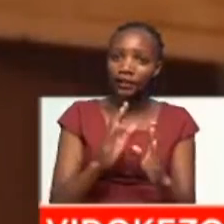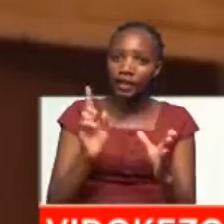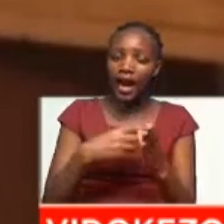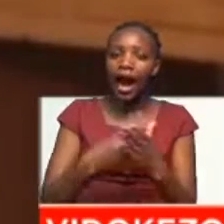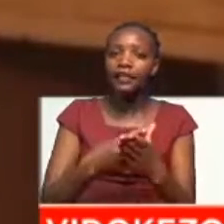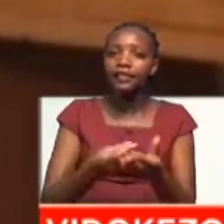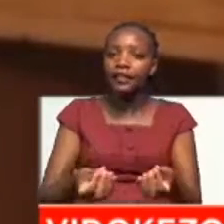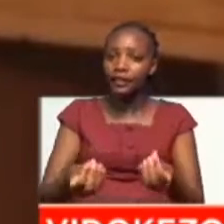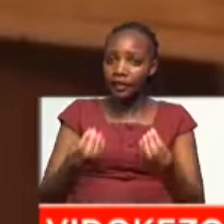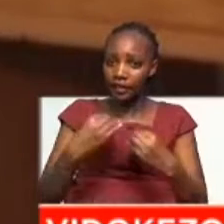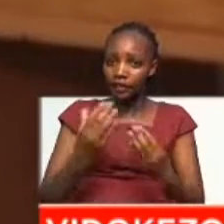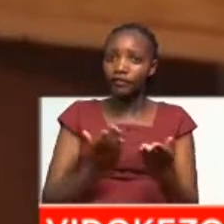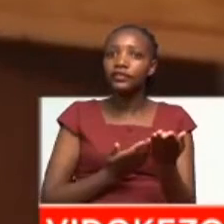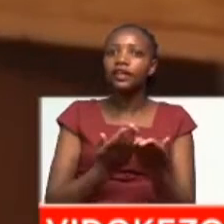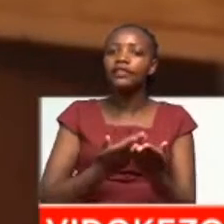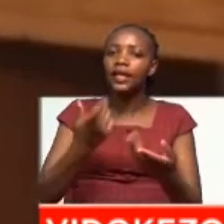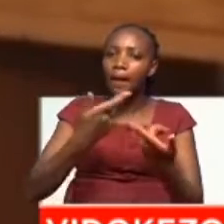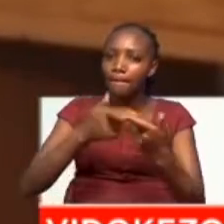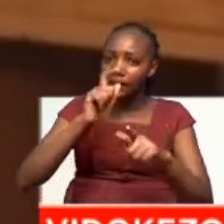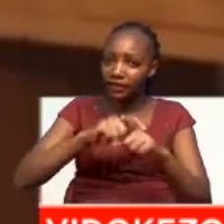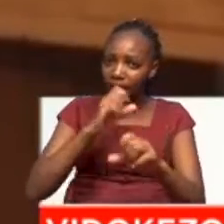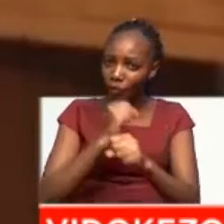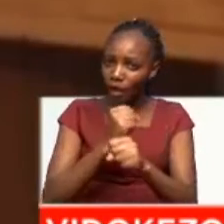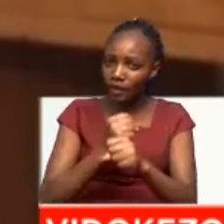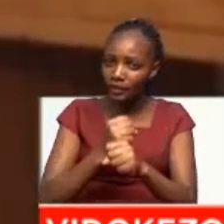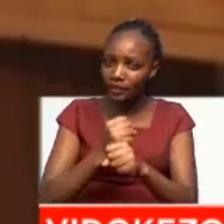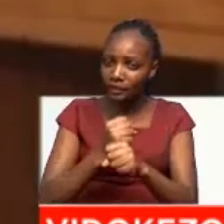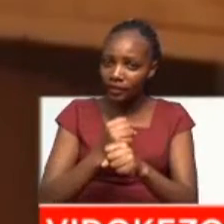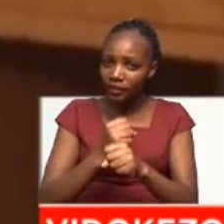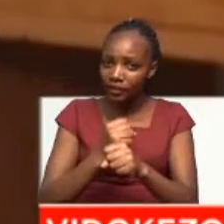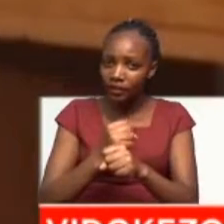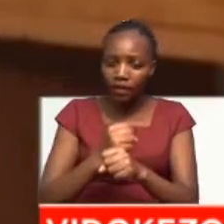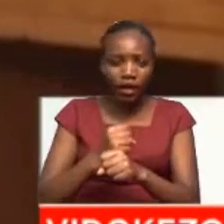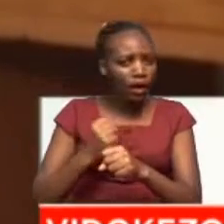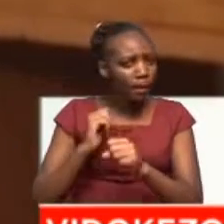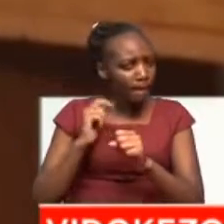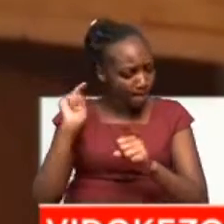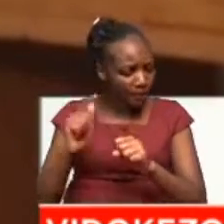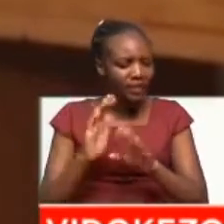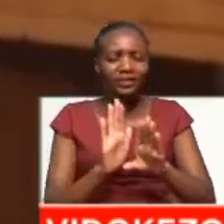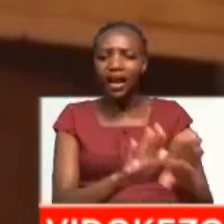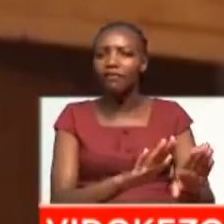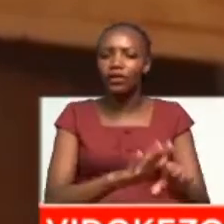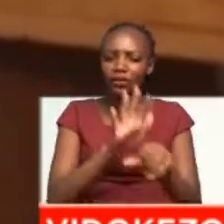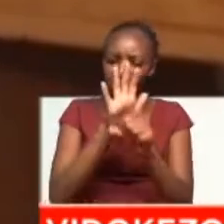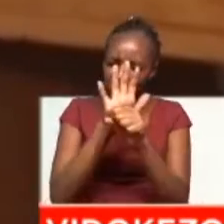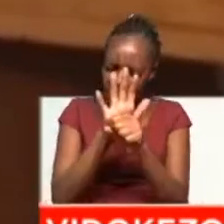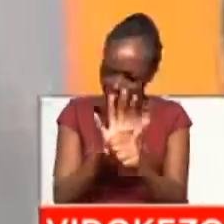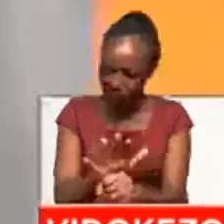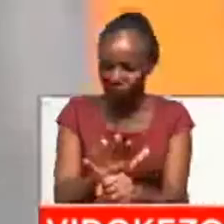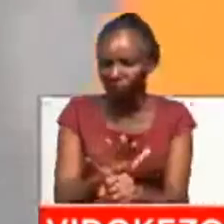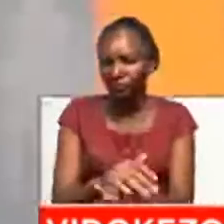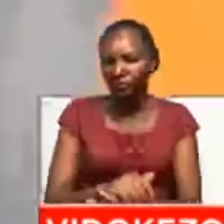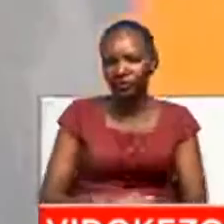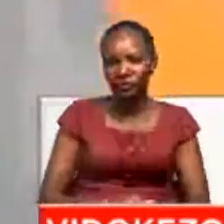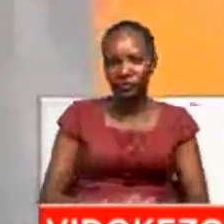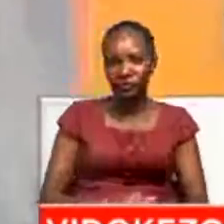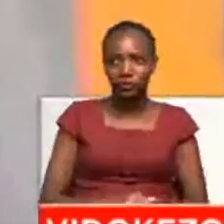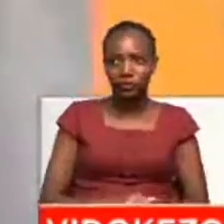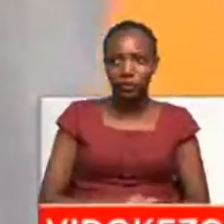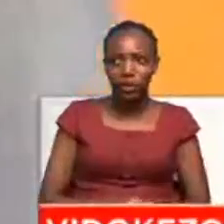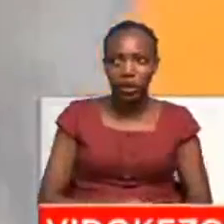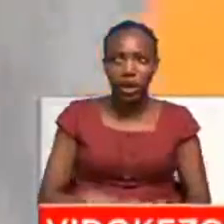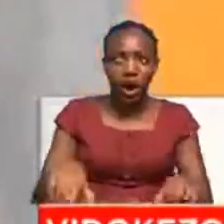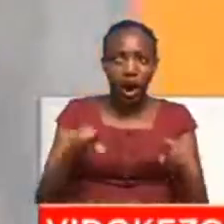this service, they should not give it by inflicting pain on the person who is to receive the service that they are providing. Polisi